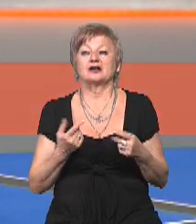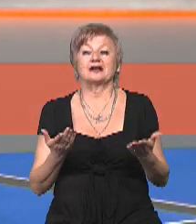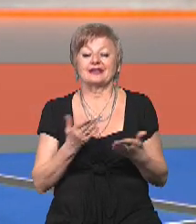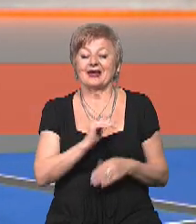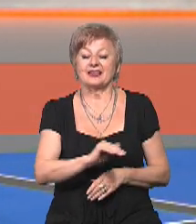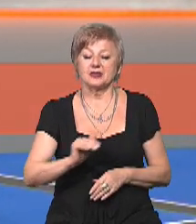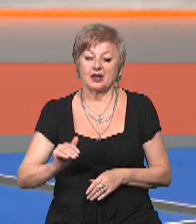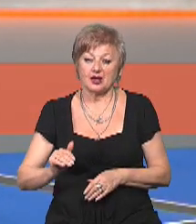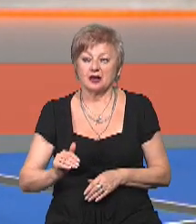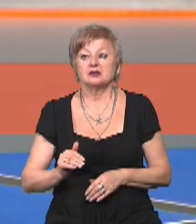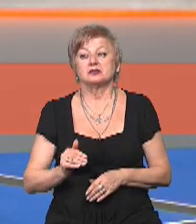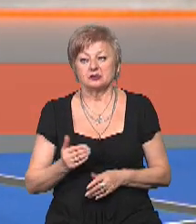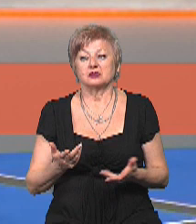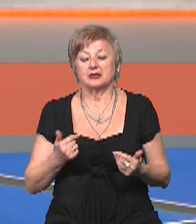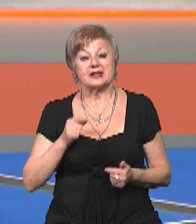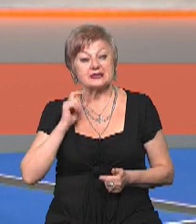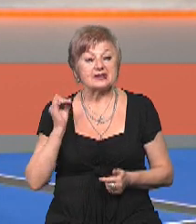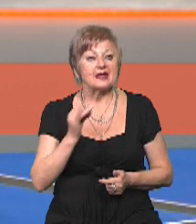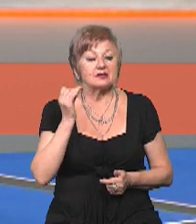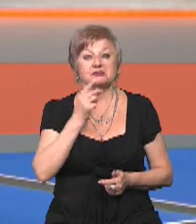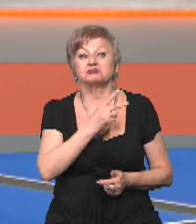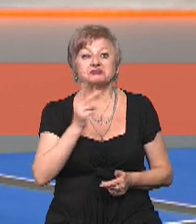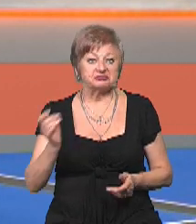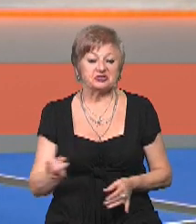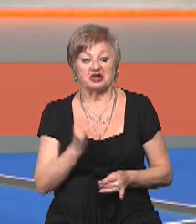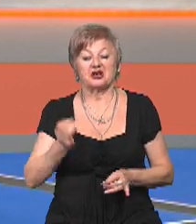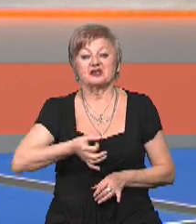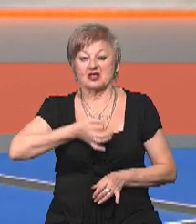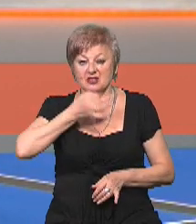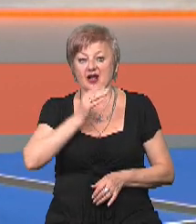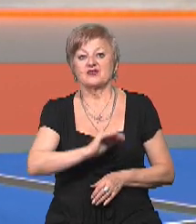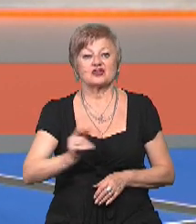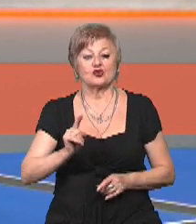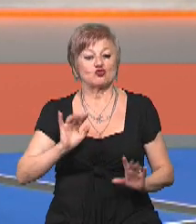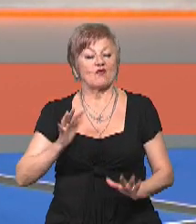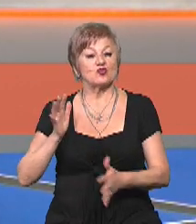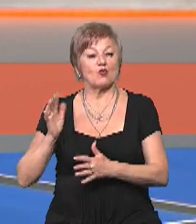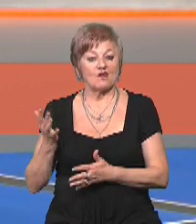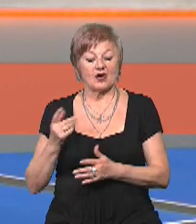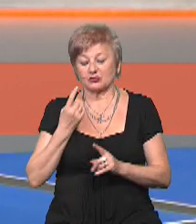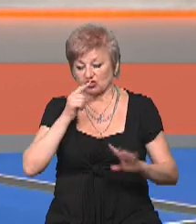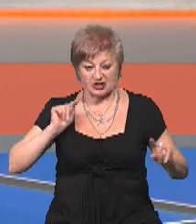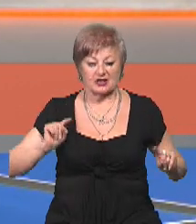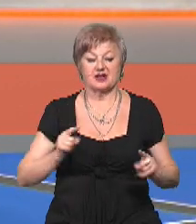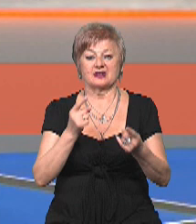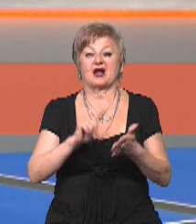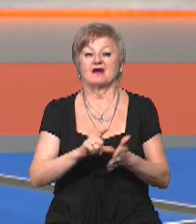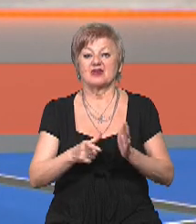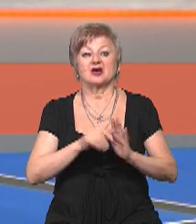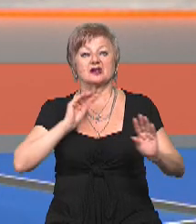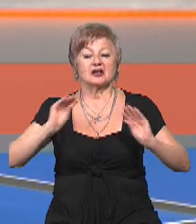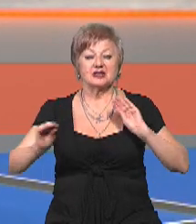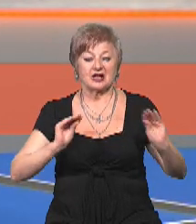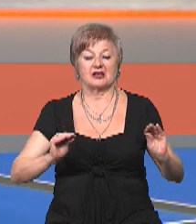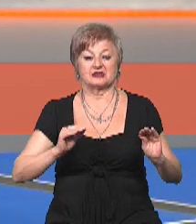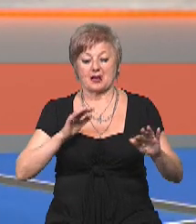якому діти дійсно зацікавлені. Їм подобається те, що відбувається. Це дуже яскраві класи, це нові